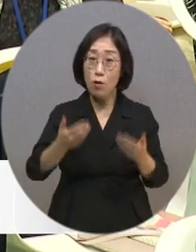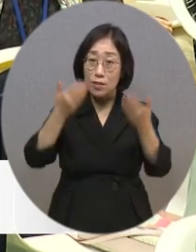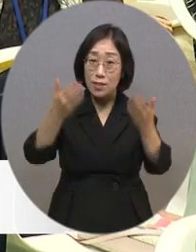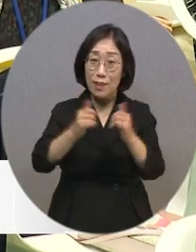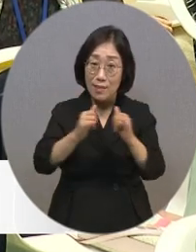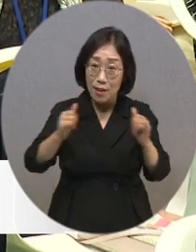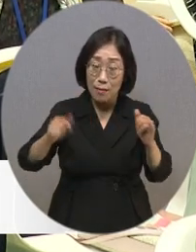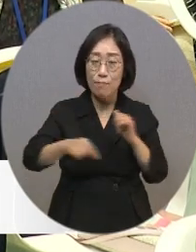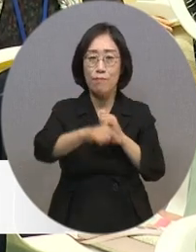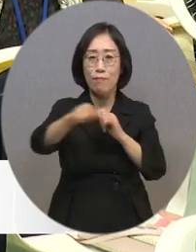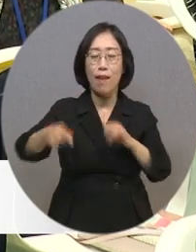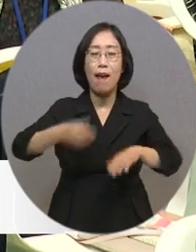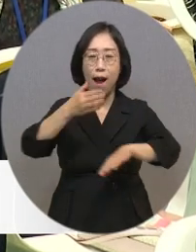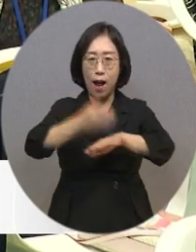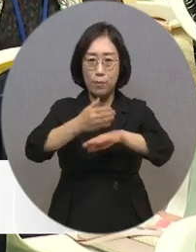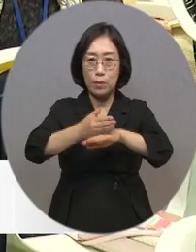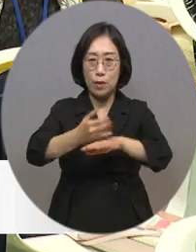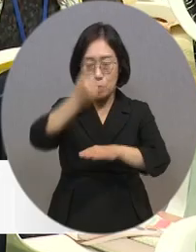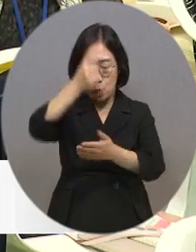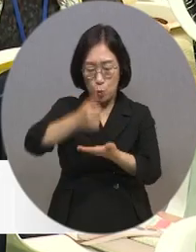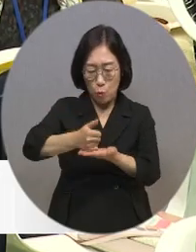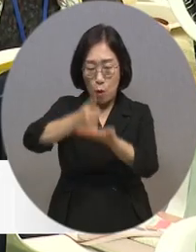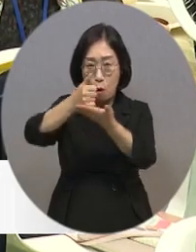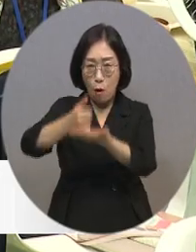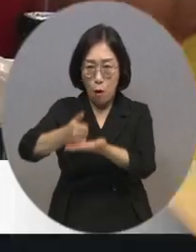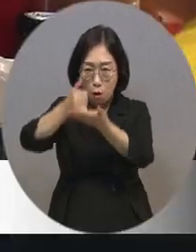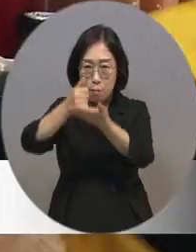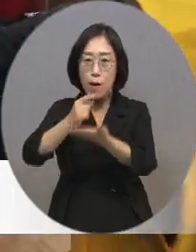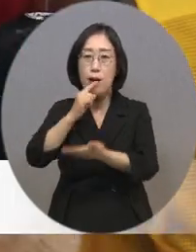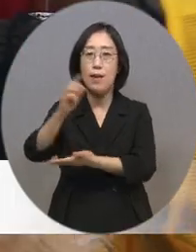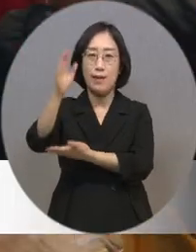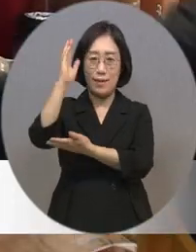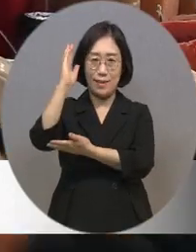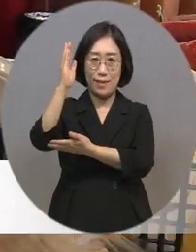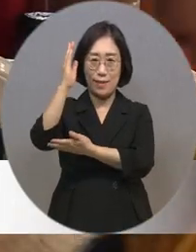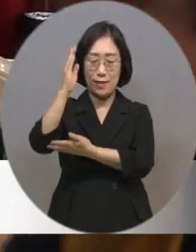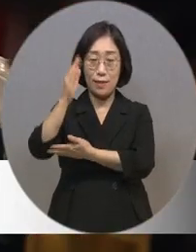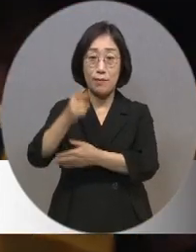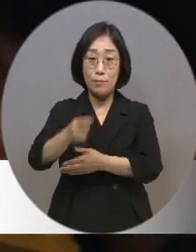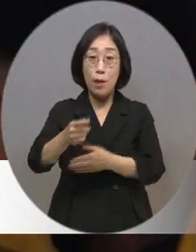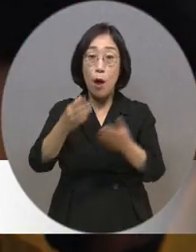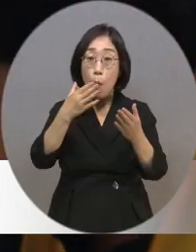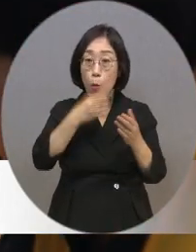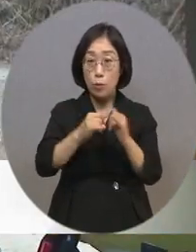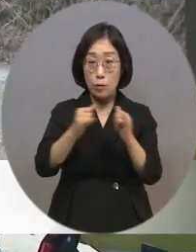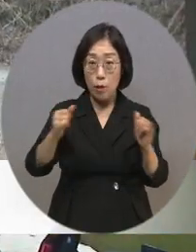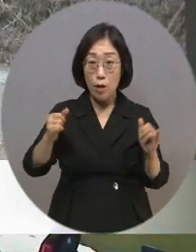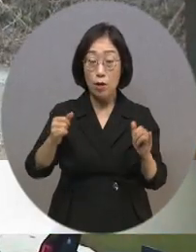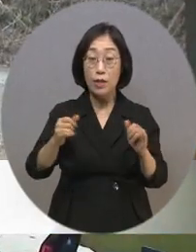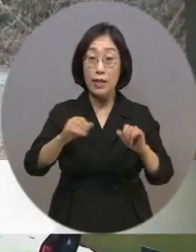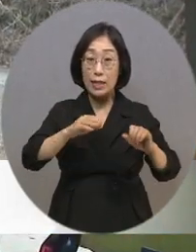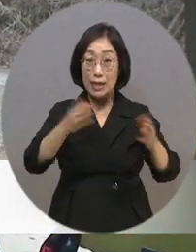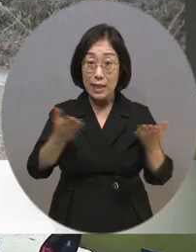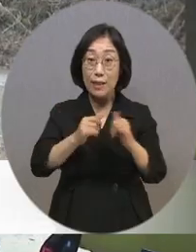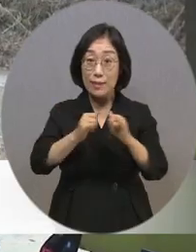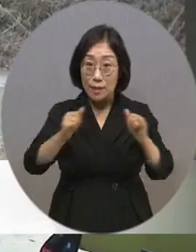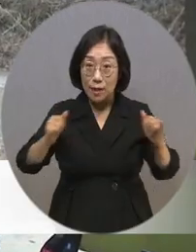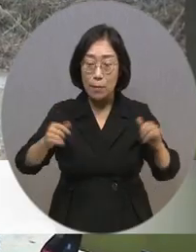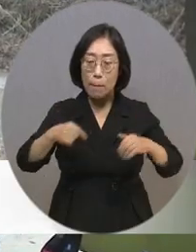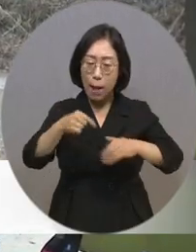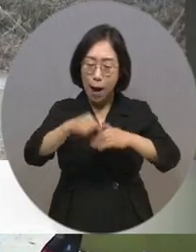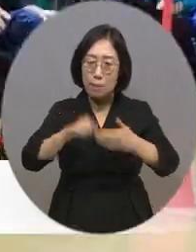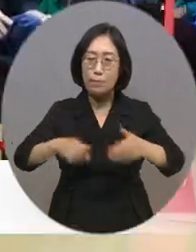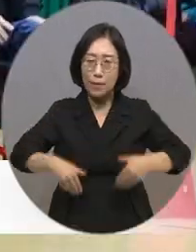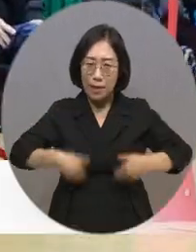분께 감사와 존경의 마음을 전한다고 말했습니다. 복지 종사자들이 계속해서 따뜻한 마음으로 활동할